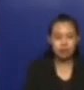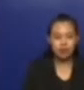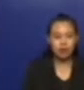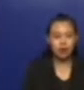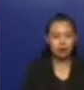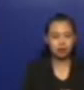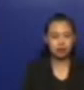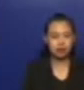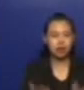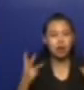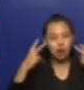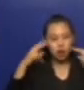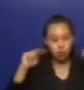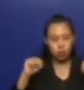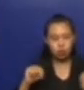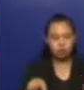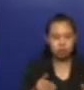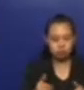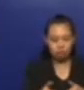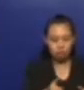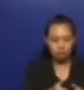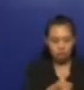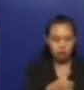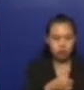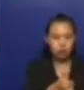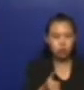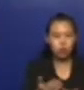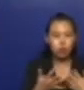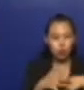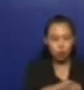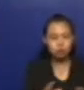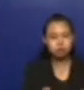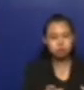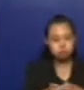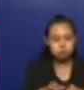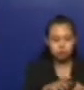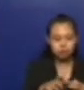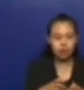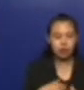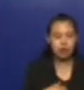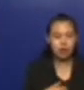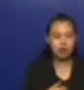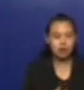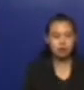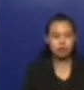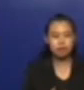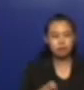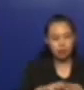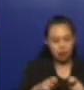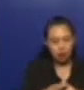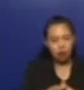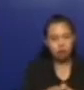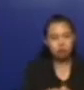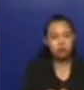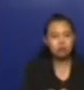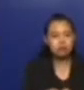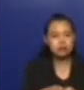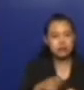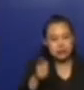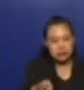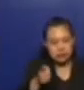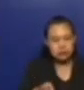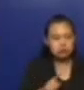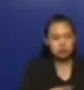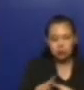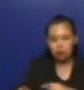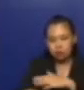พยายามนำข้อเท็จข้อจริงเล่าให้ท่านฟังบอกให้ท่านทราบ สถานการณ์มันดีขึ้น